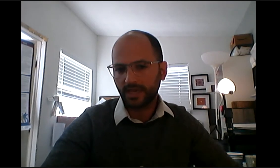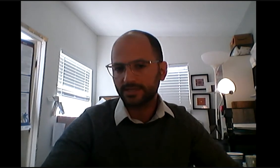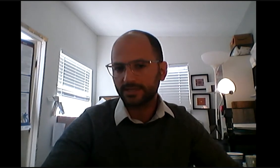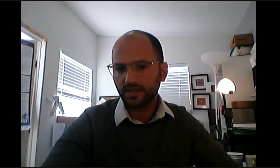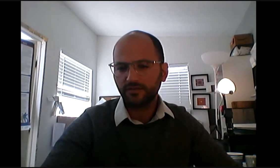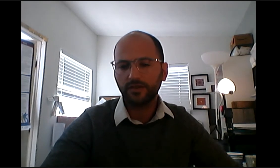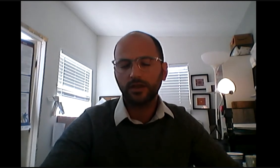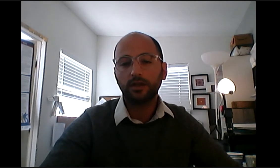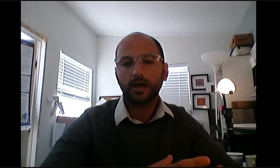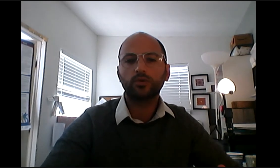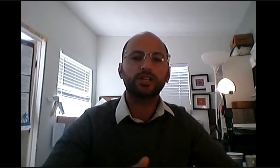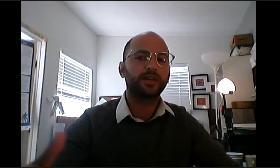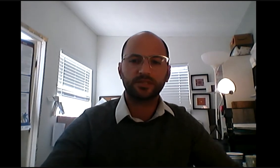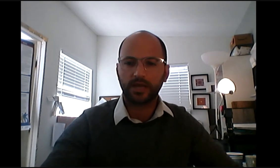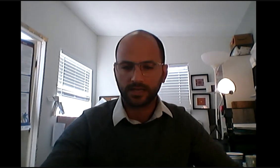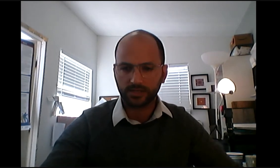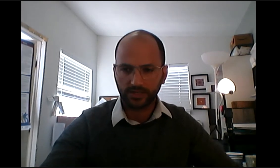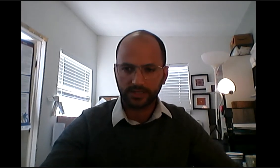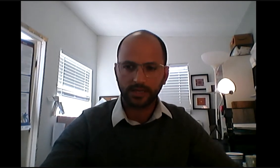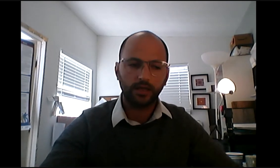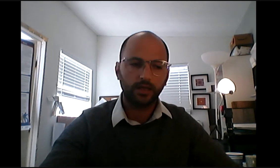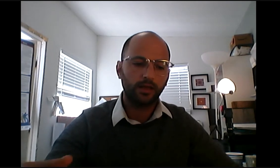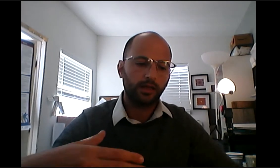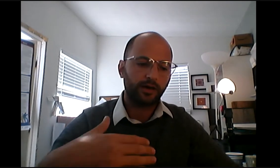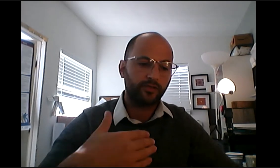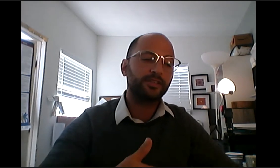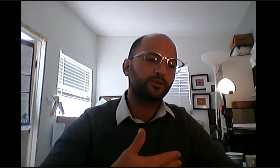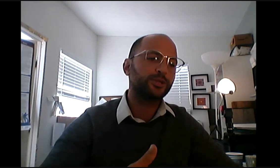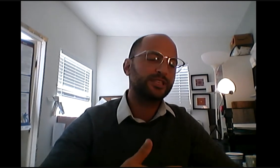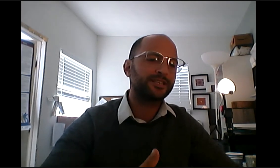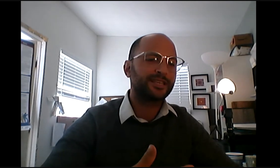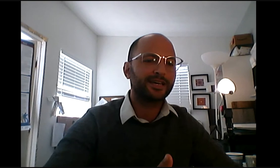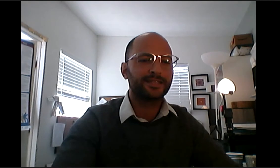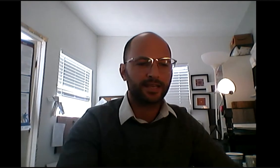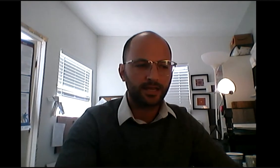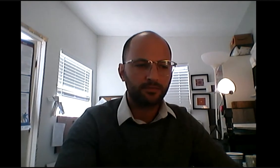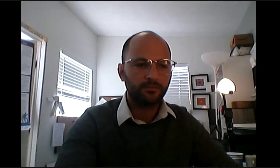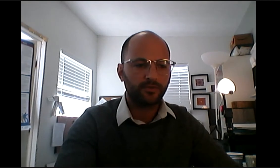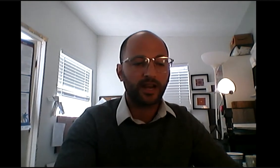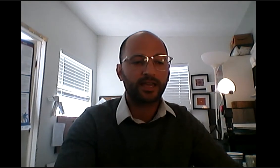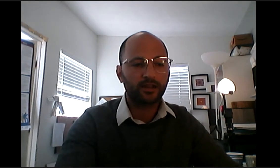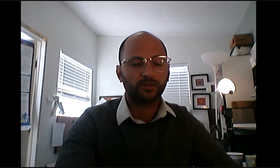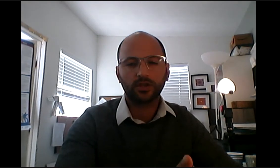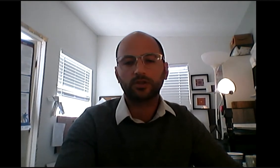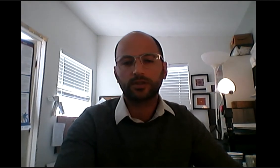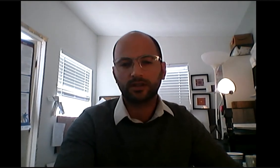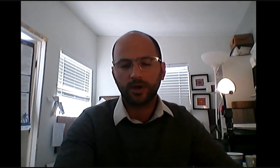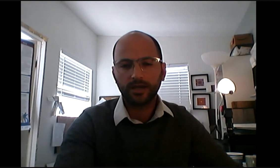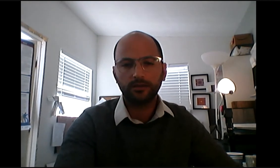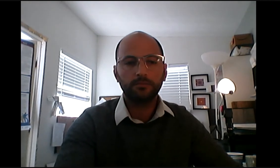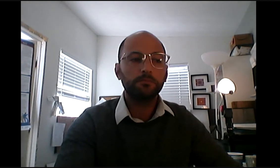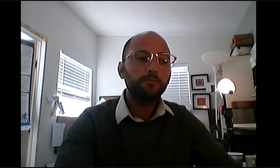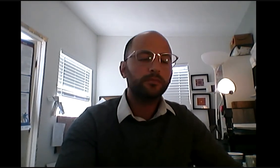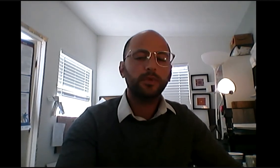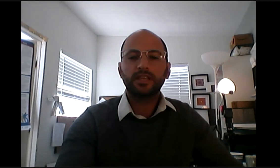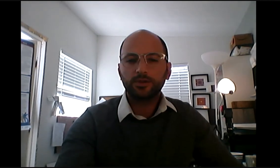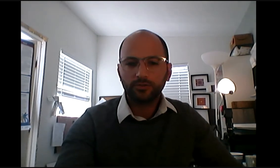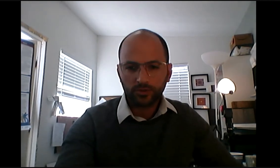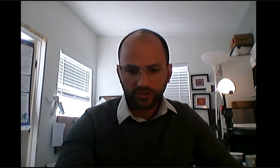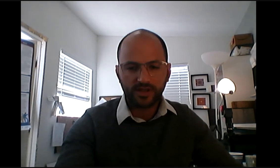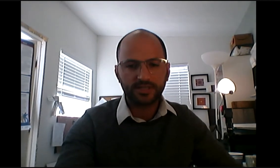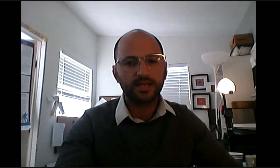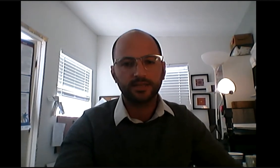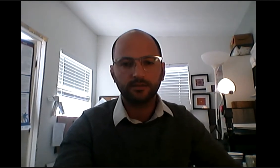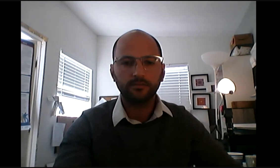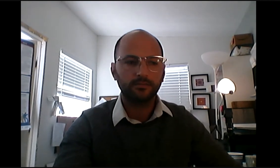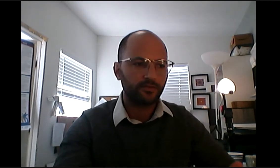ואין לכם כסף, אז אולי יש לכם את הזמן לעשות את זה. אבל אם אתם רוצים לזרז עניינים, ולהגיע לתוצאות יותר מהר,